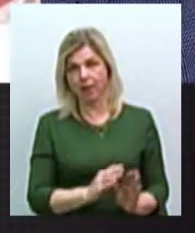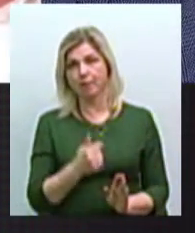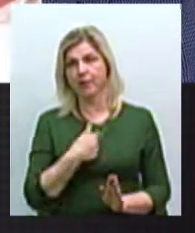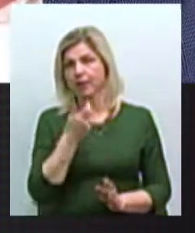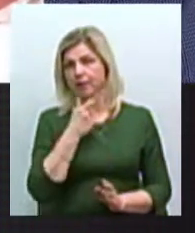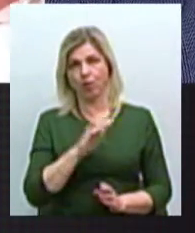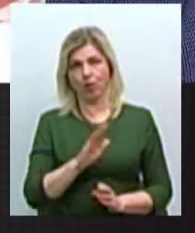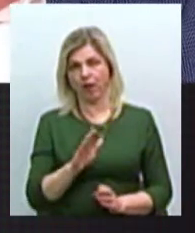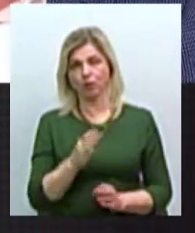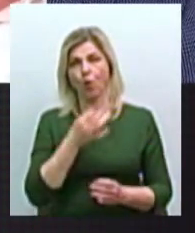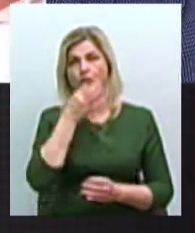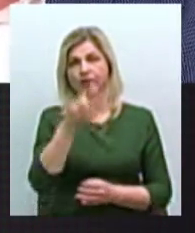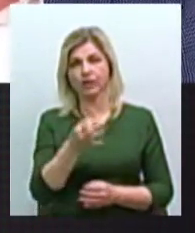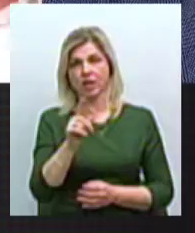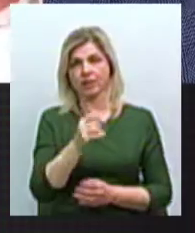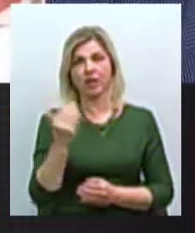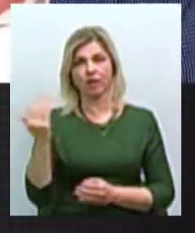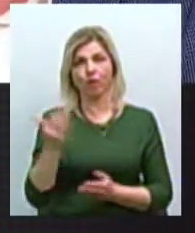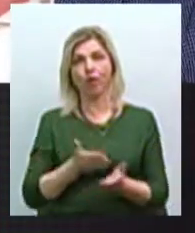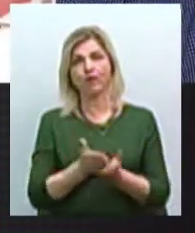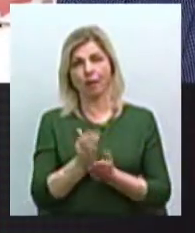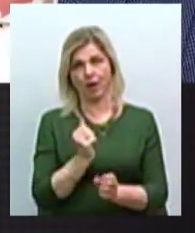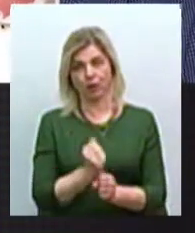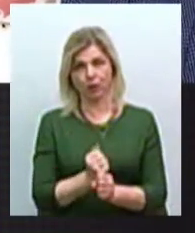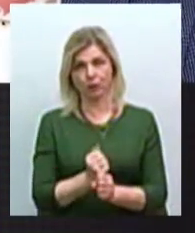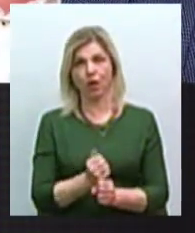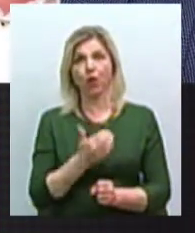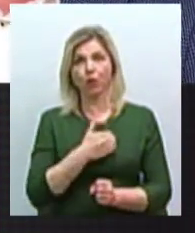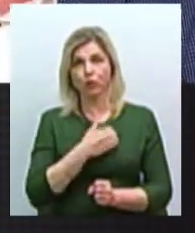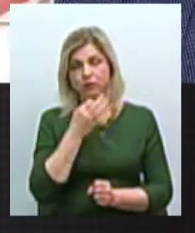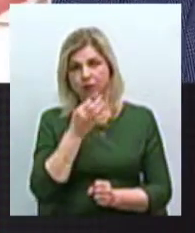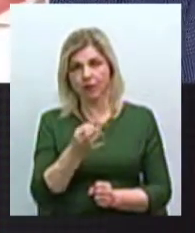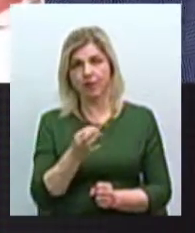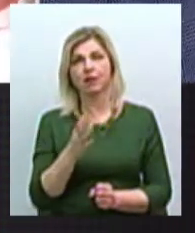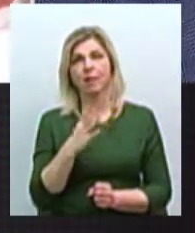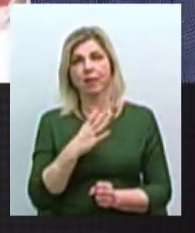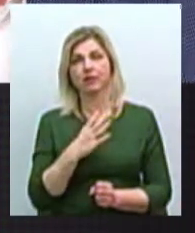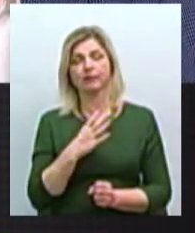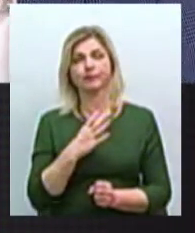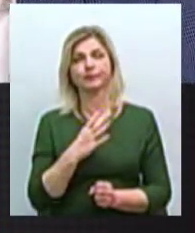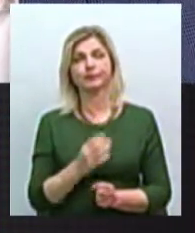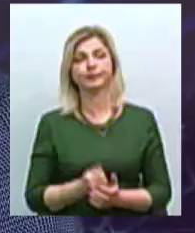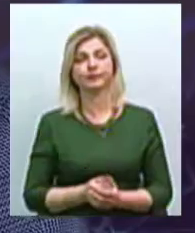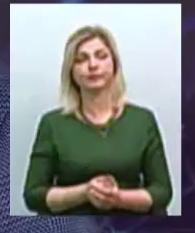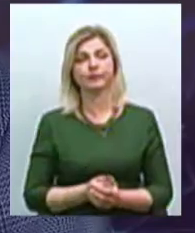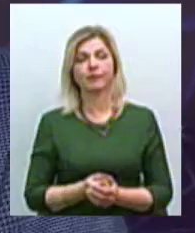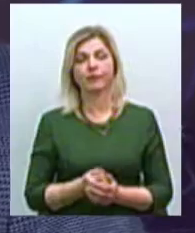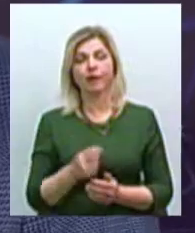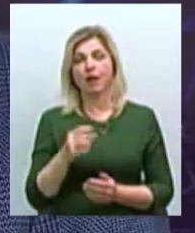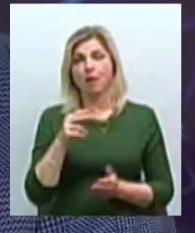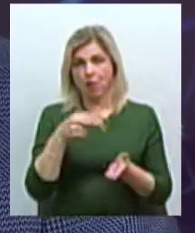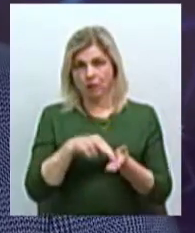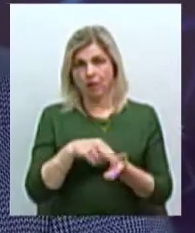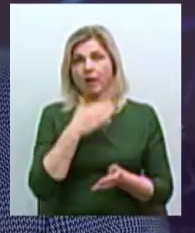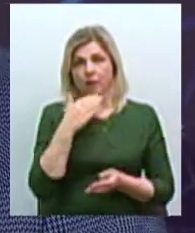некоректно відповідати за його напрямок роботи. Хочу лише сказати, що було поставлено багато таких вікон,